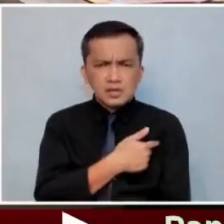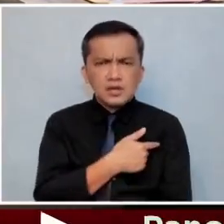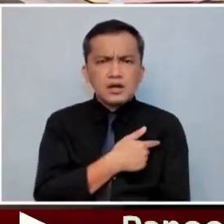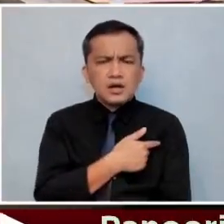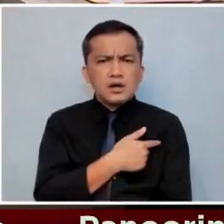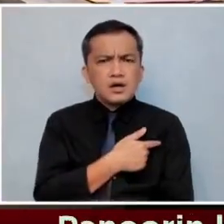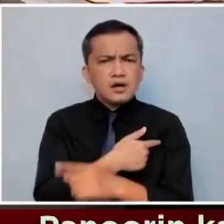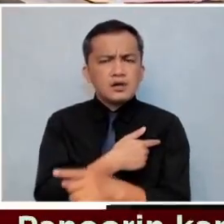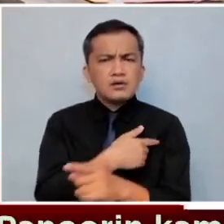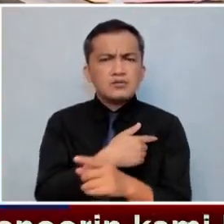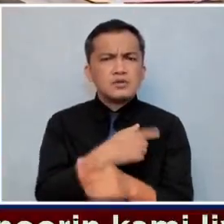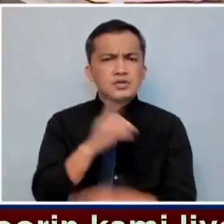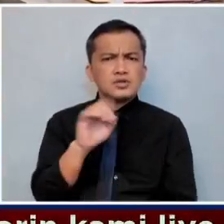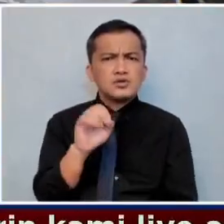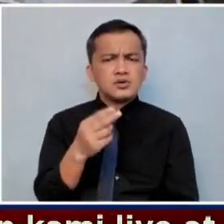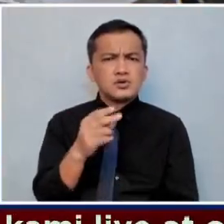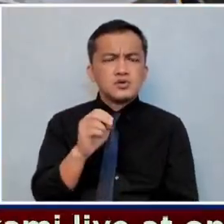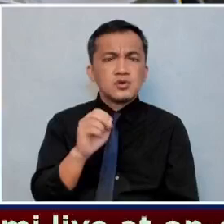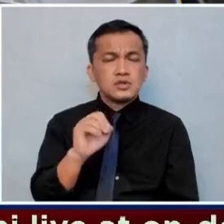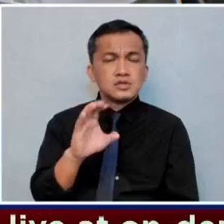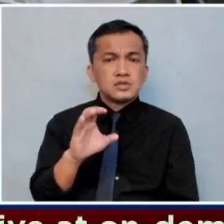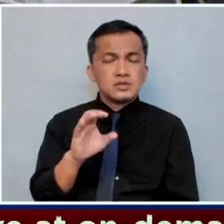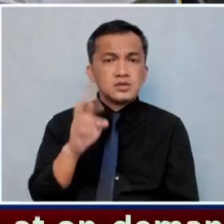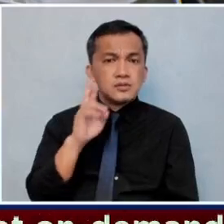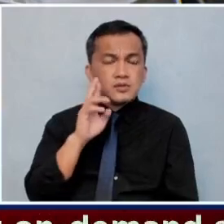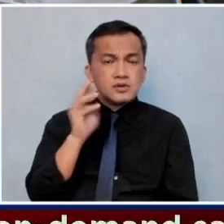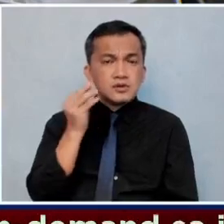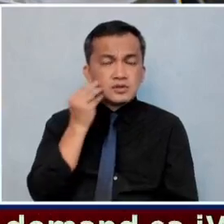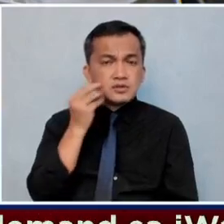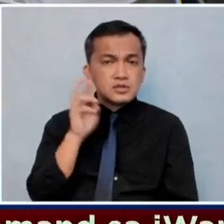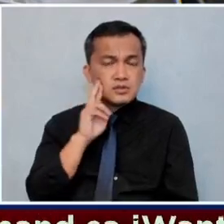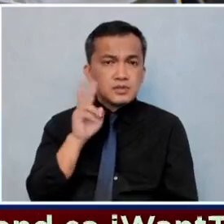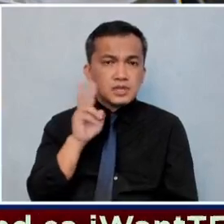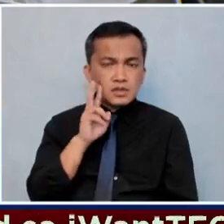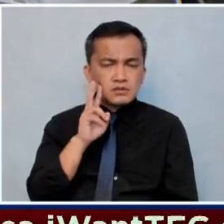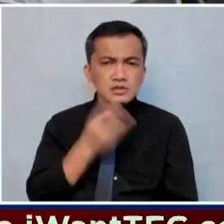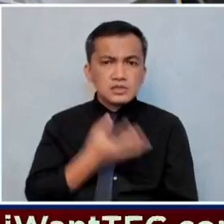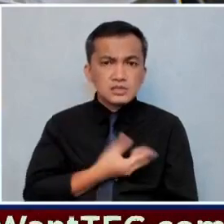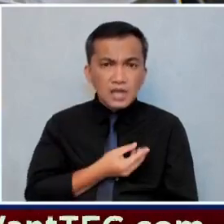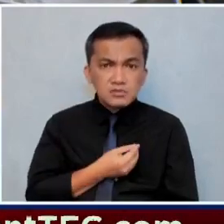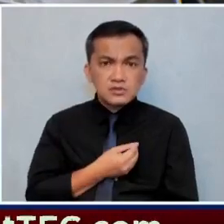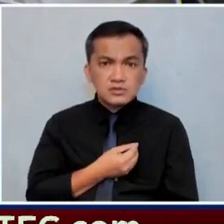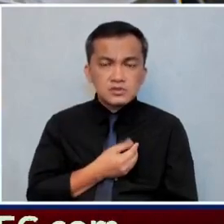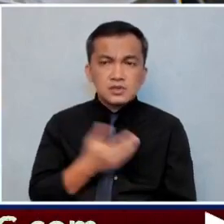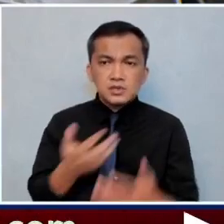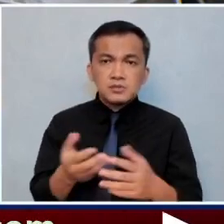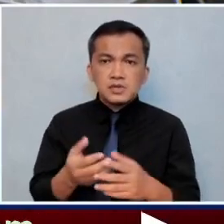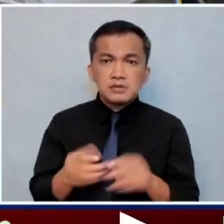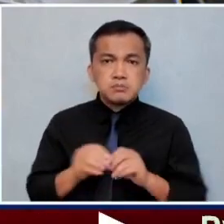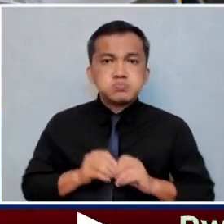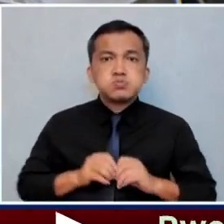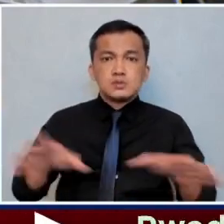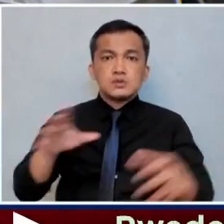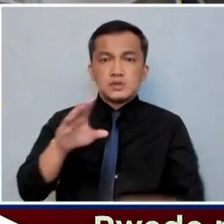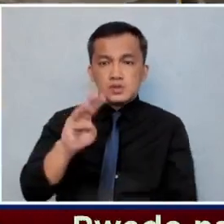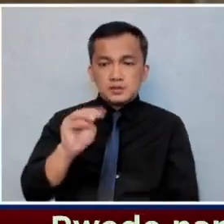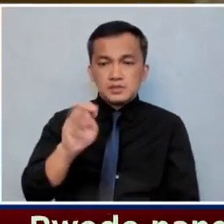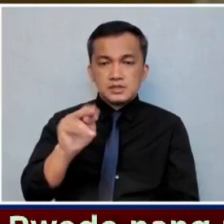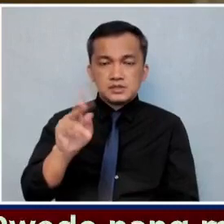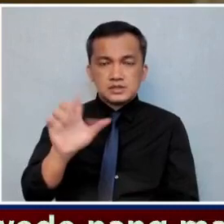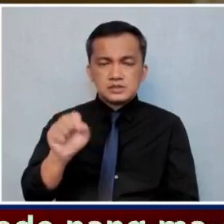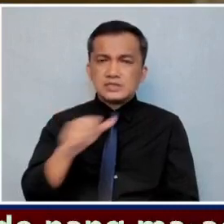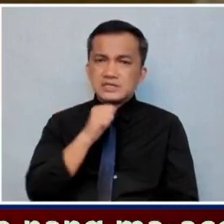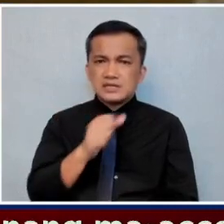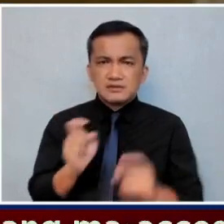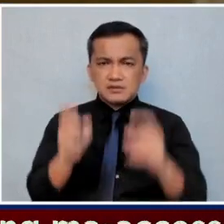si Department of Health Officer in Charge Maria Rosario Vergere na posibleng magkaroon ng measles outbreak kung hindi agad mababakunahan ang